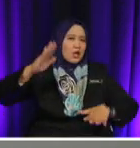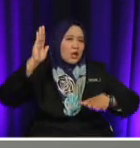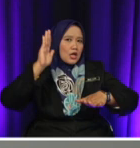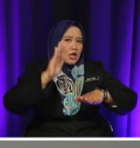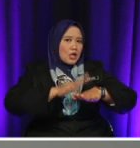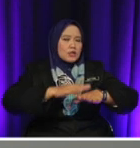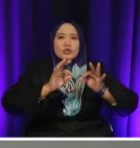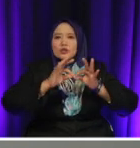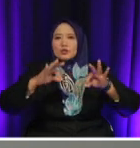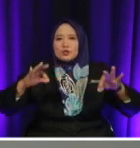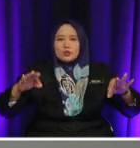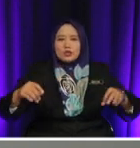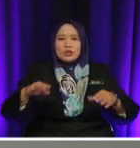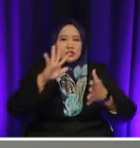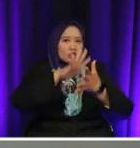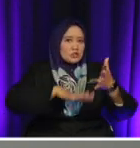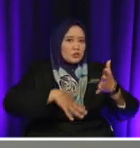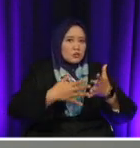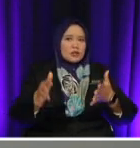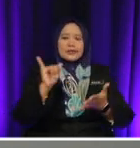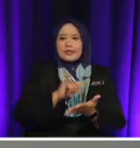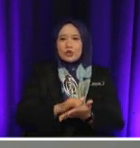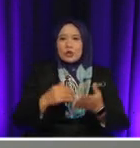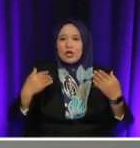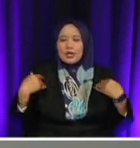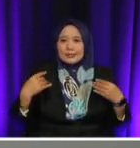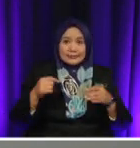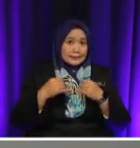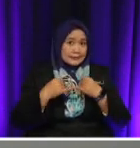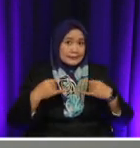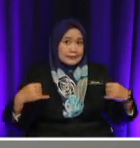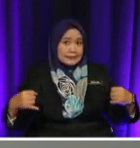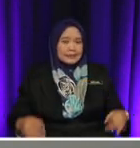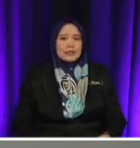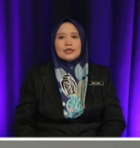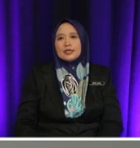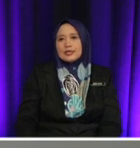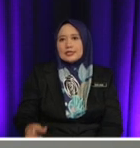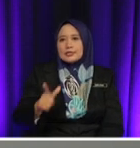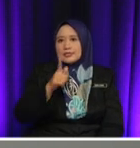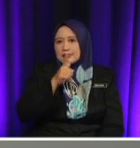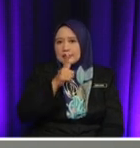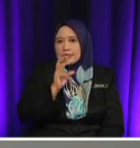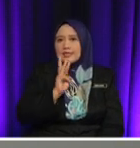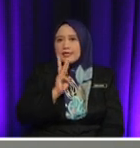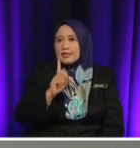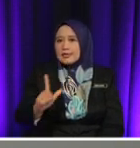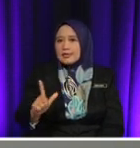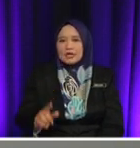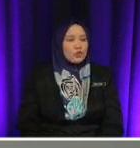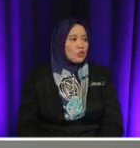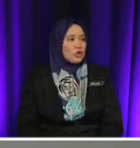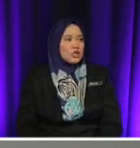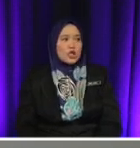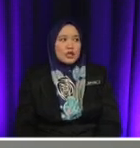tulisan pada jadual tadi contohnya di sini adalah jenis larutan sebab untuk jadual biasanya